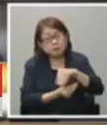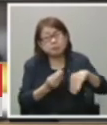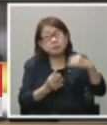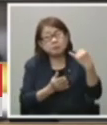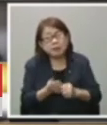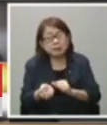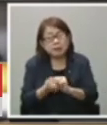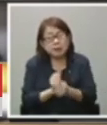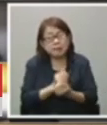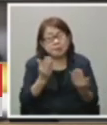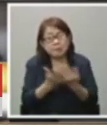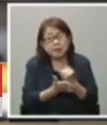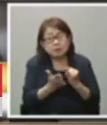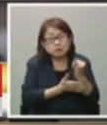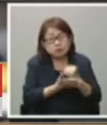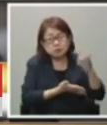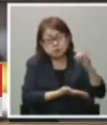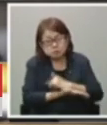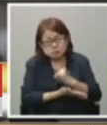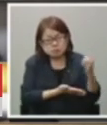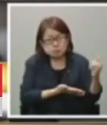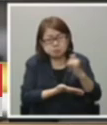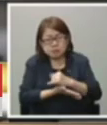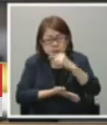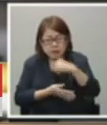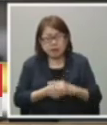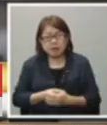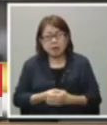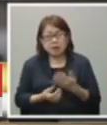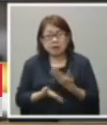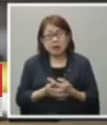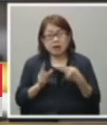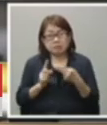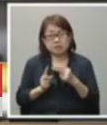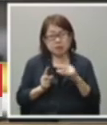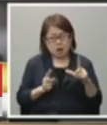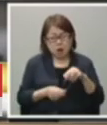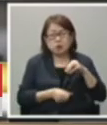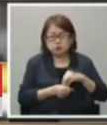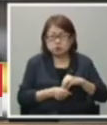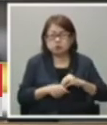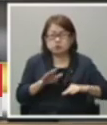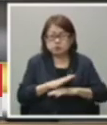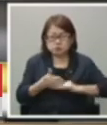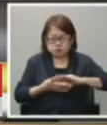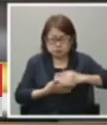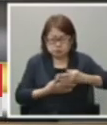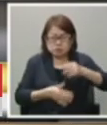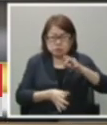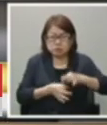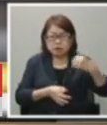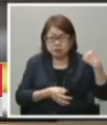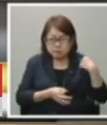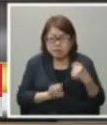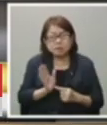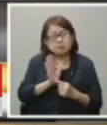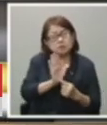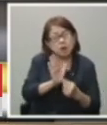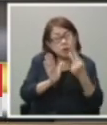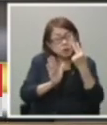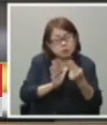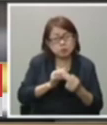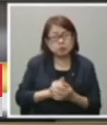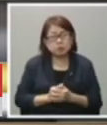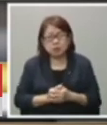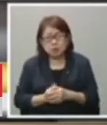ท่านประธานรู้ไหมครับหมื่นกว่าล้านบัญชีอยู่ที่ผมฮะเดี๋ยวผมจะเอามอบให้ท่านประธานทั้งหมดเลยครับมาได้ยังไงครับก